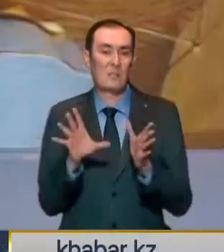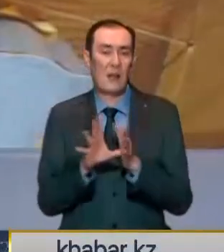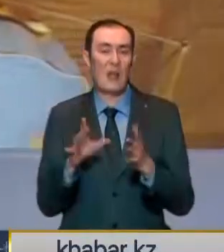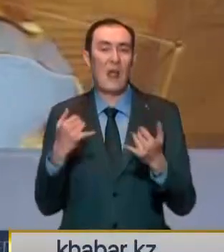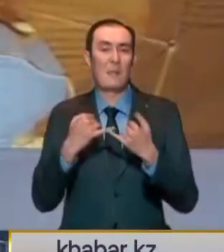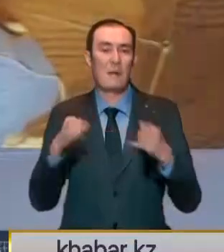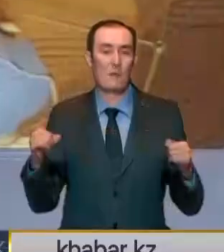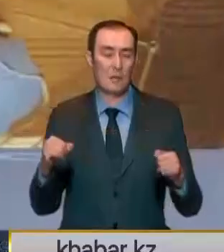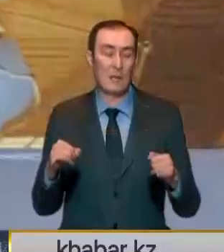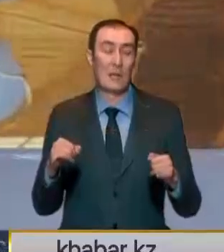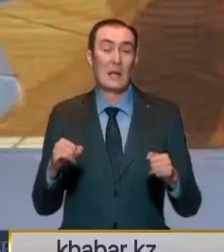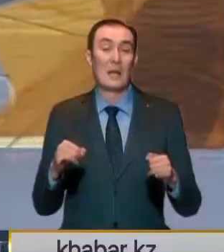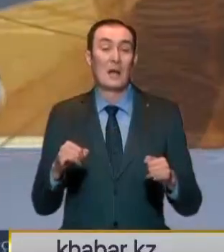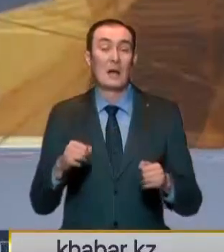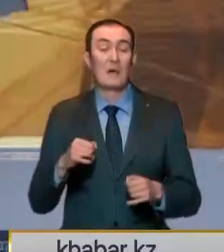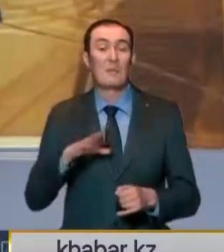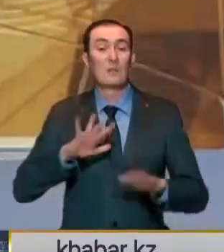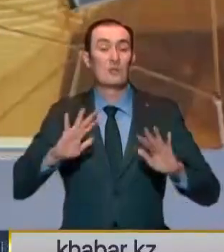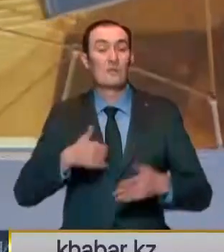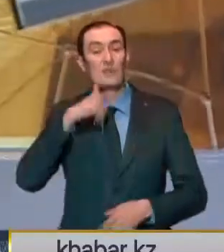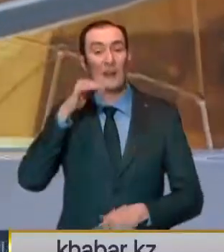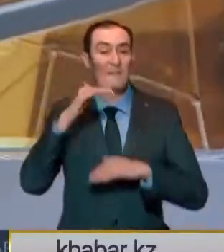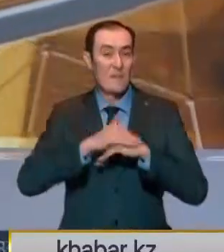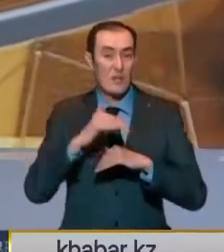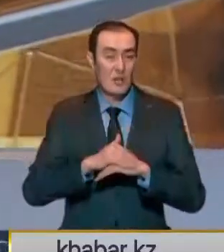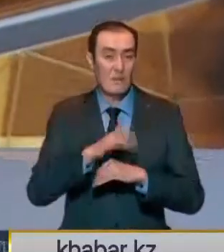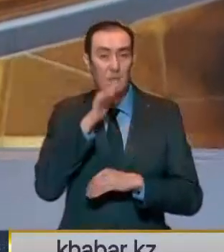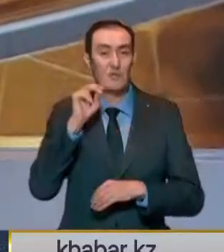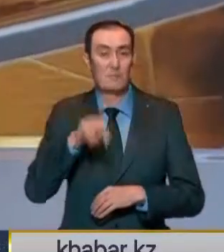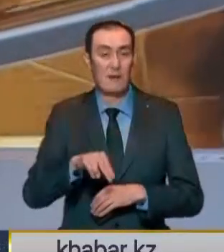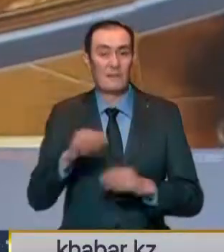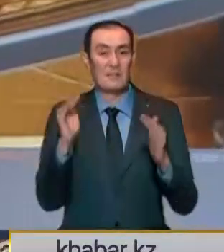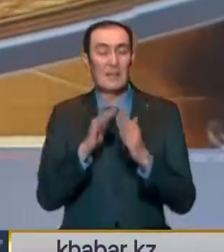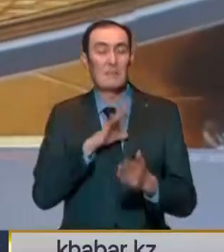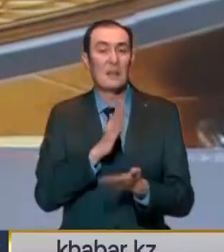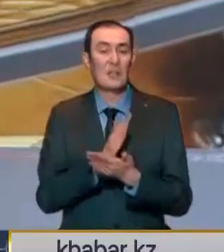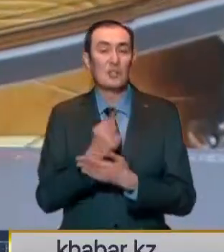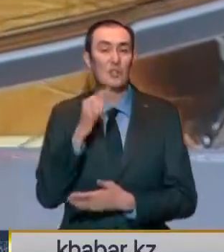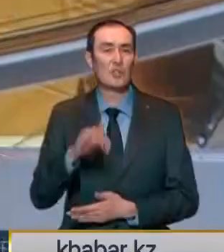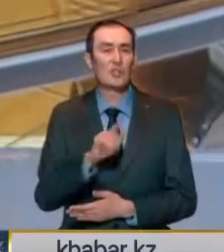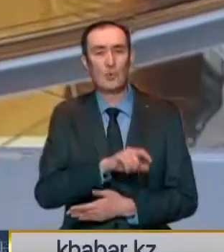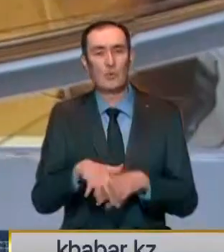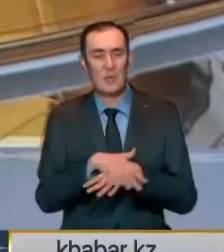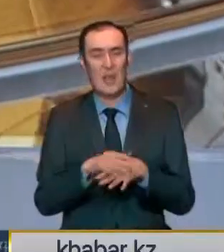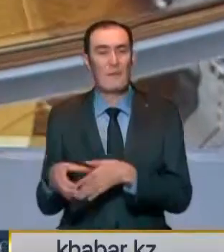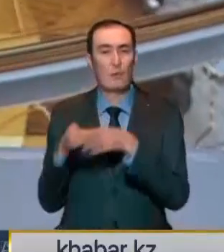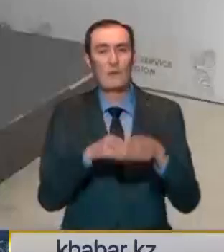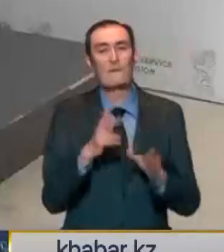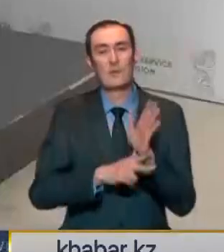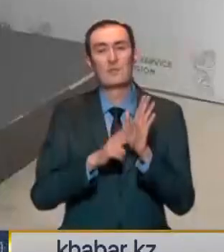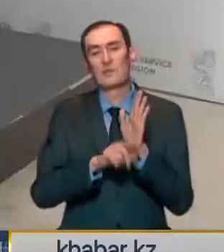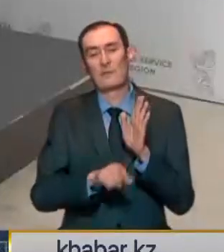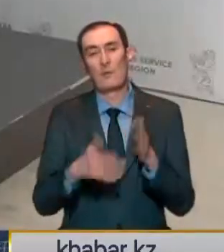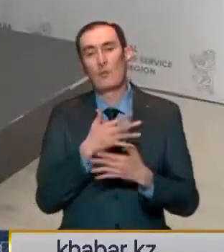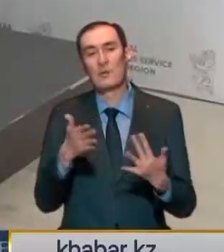замыкание электропроводки. Напомню, случилось это накануне вечером. В момент ЧП в здании находилось около 1000 людей. Эвакуировали 80